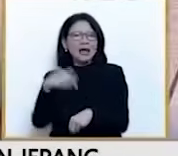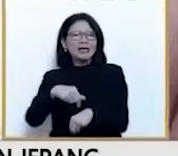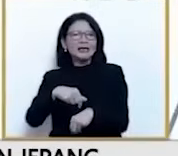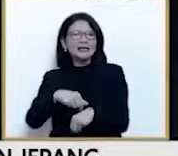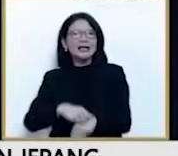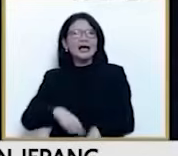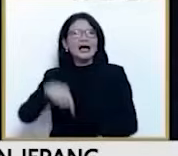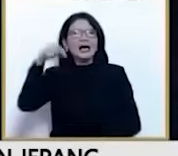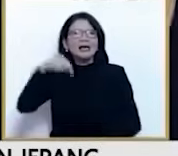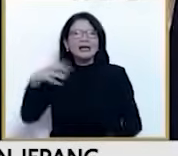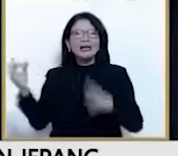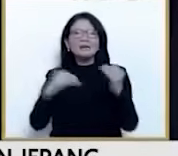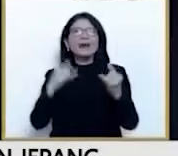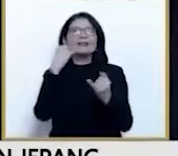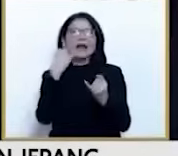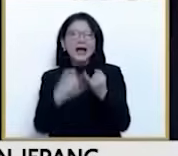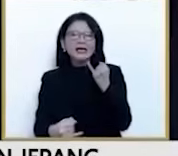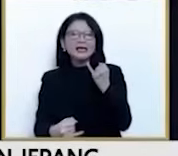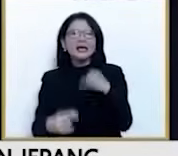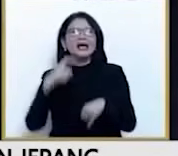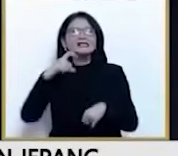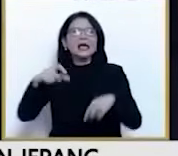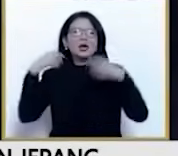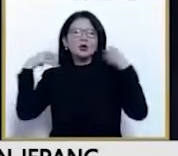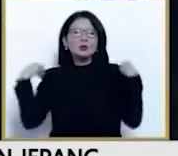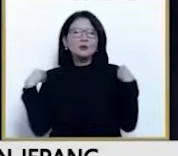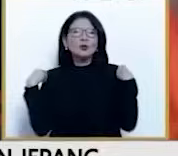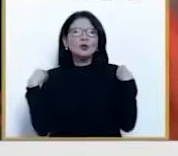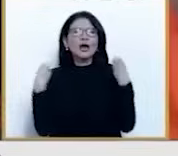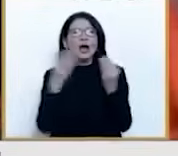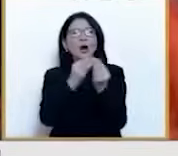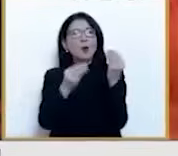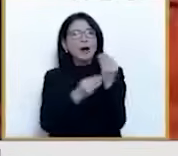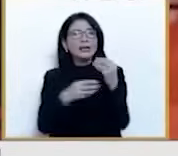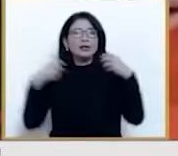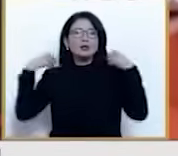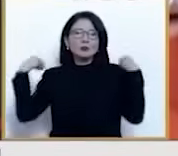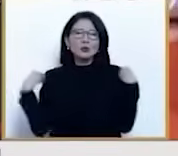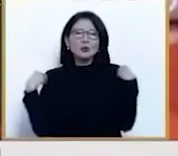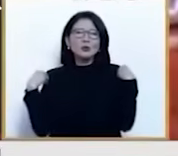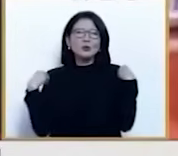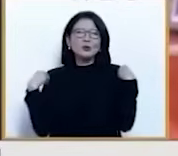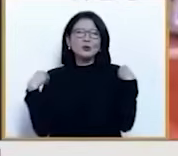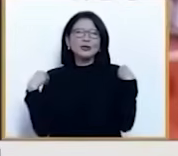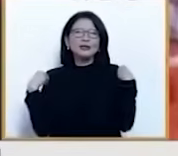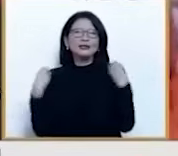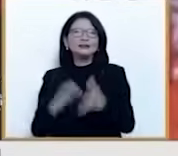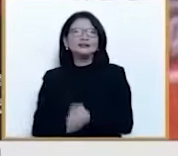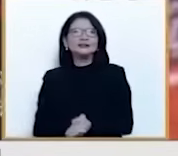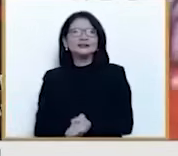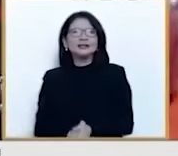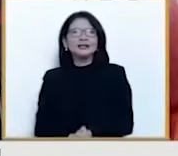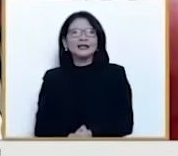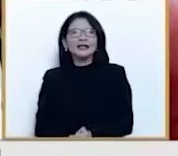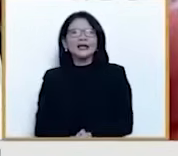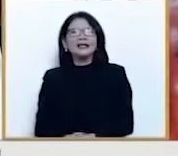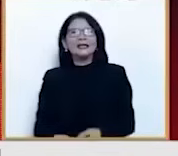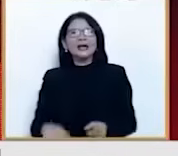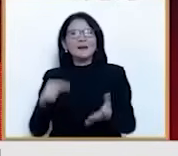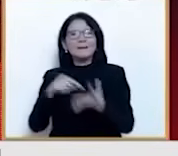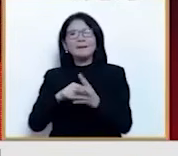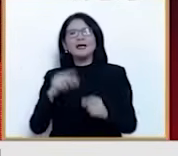ini merupakan debat terakhir calon gubernur dan juga calon wakil gubernur yang diselenggarakan oleh Komisi Pemilihan